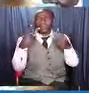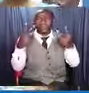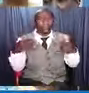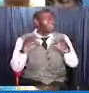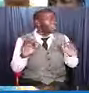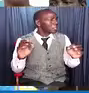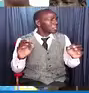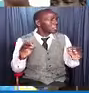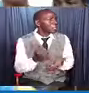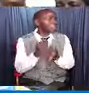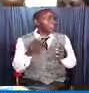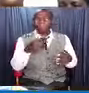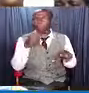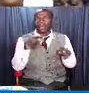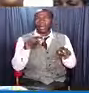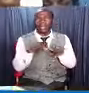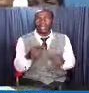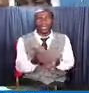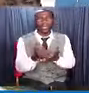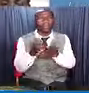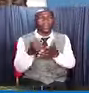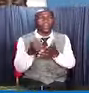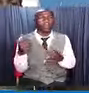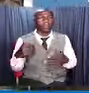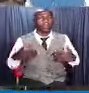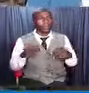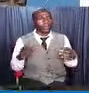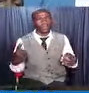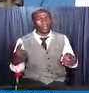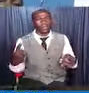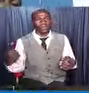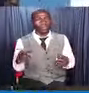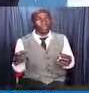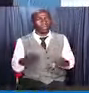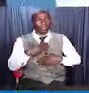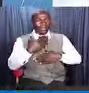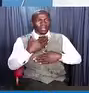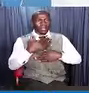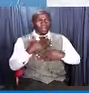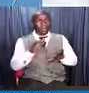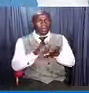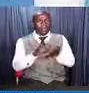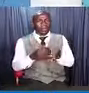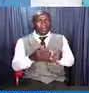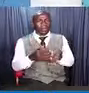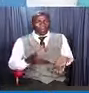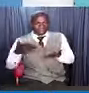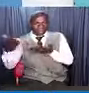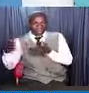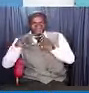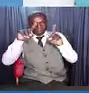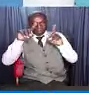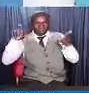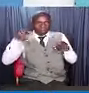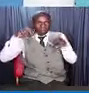watu. Nowadays, brethren, don't look at each other. Jirani kama huyo mpeleke mfuko wa unga. Such a neighbor just